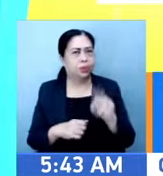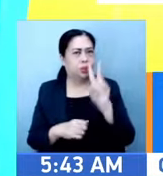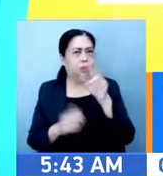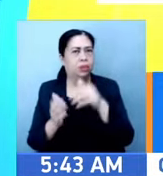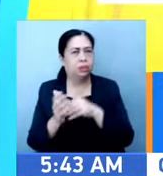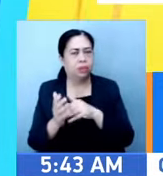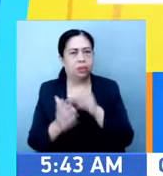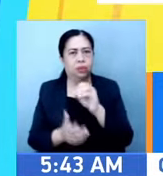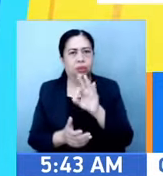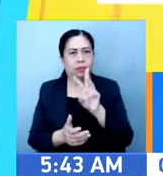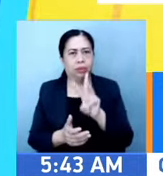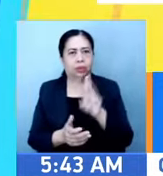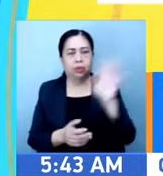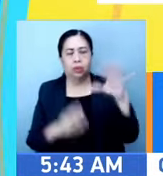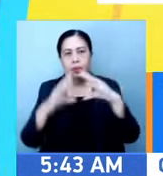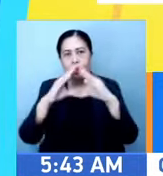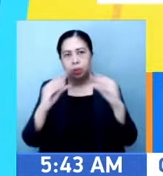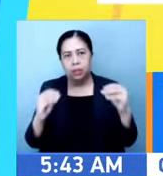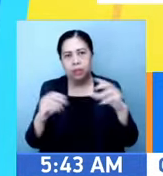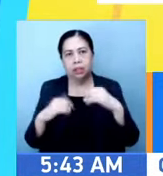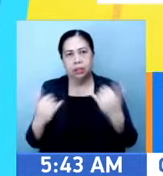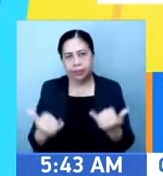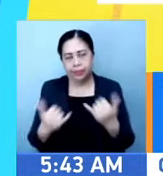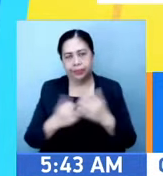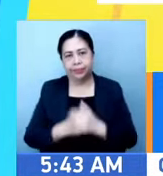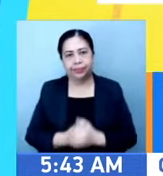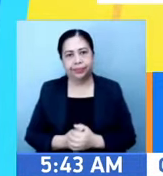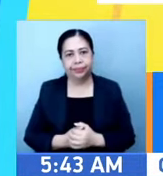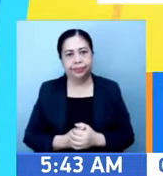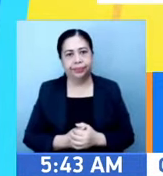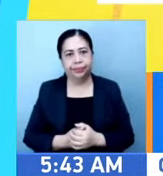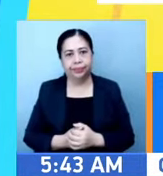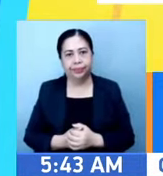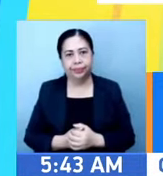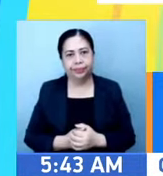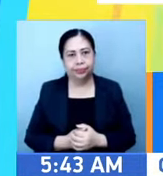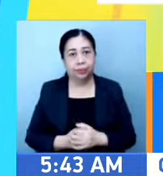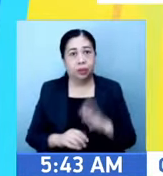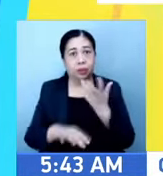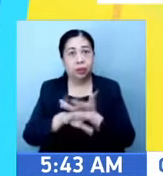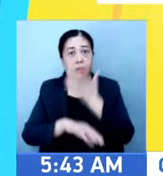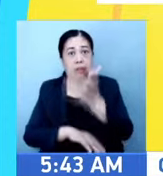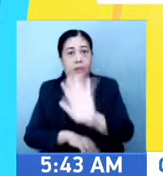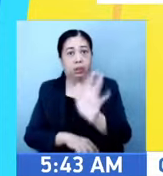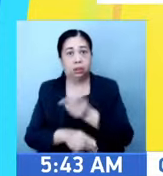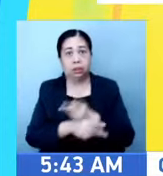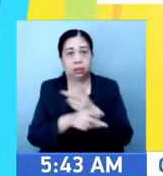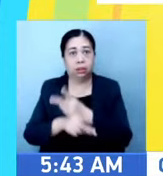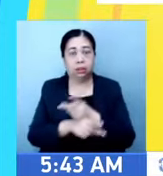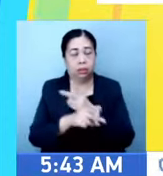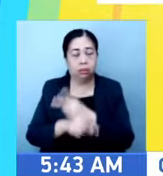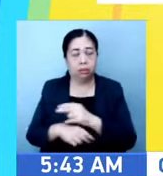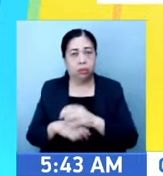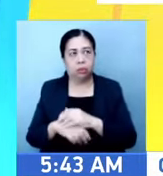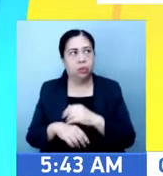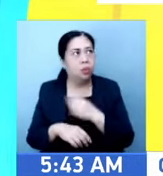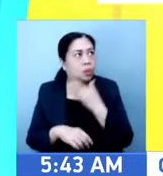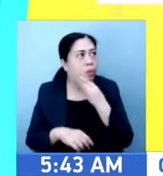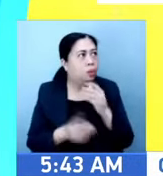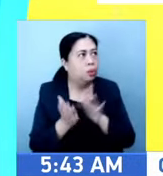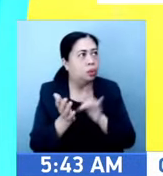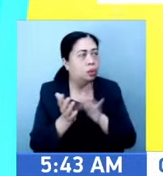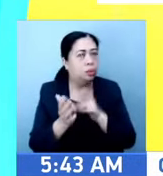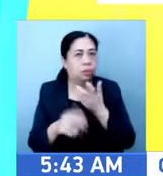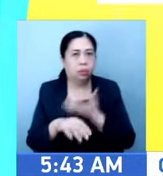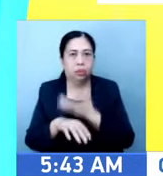nasa Romania ngayon. Huwag paloko sa illegal recruiter, ha? Sasamantalay na naman ang mga ano yan. Tignan lang official website.